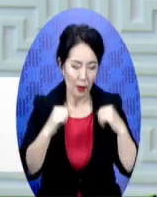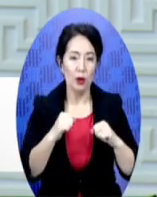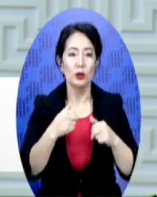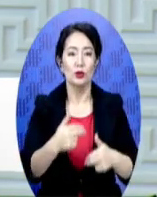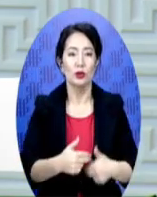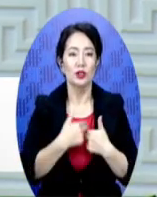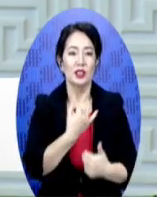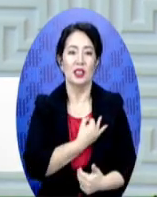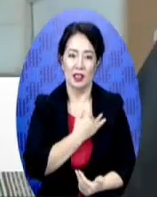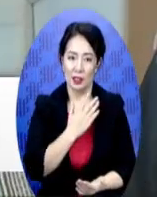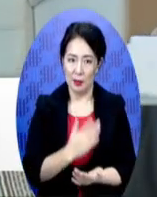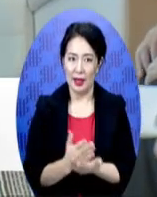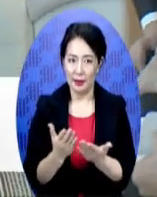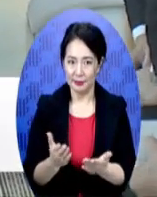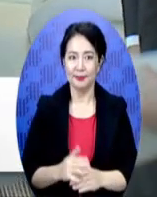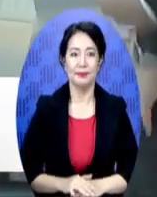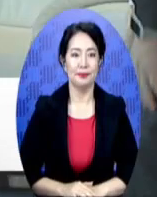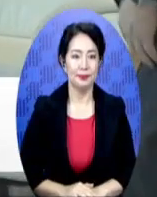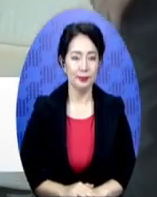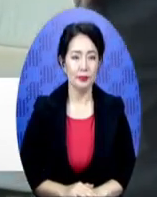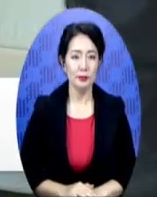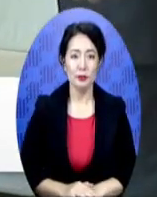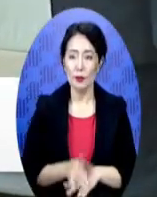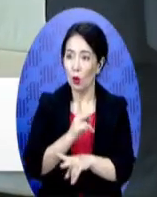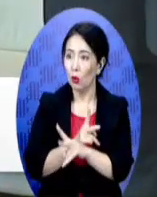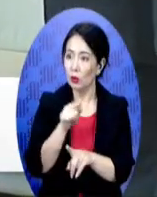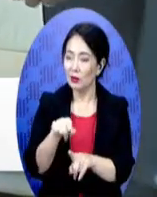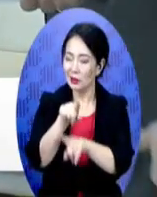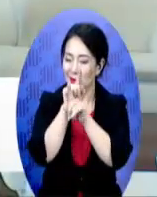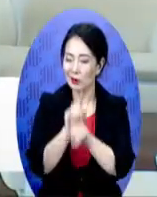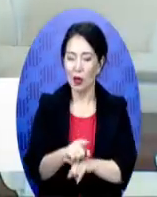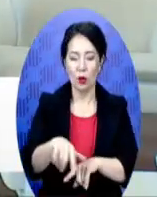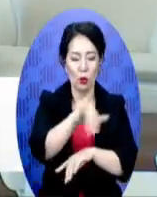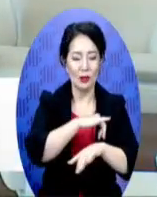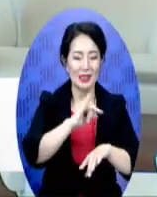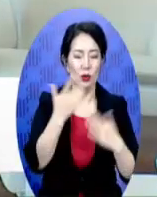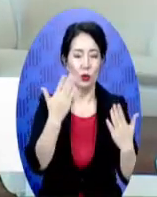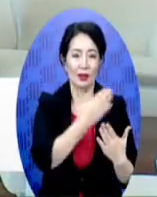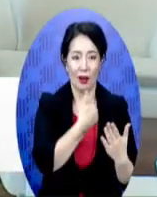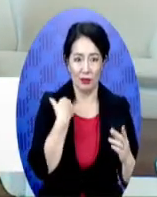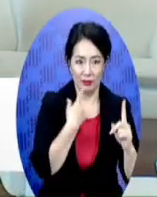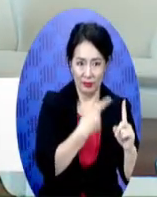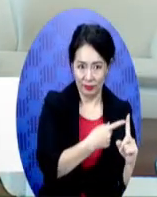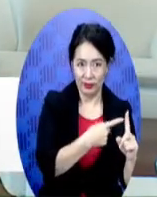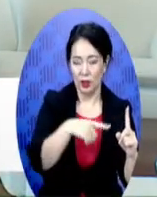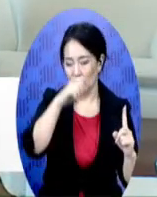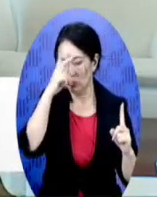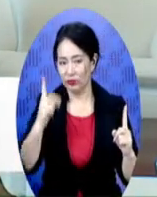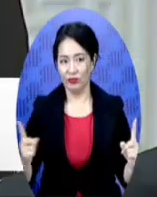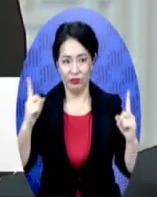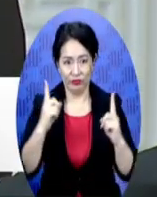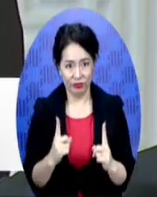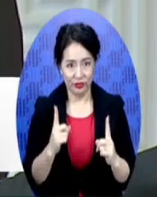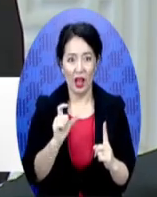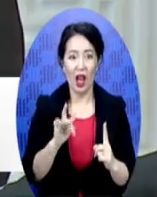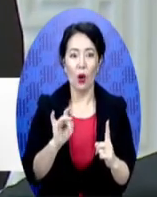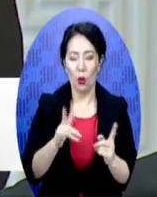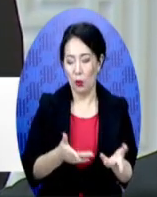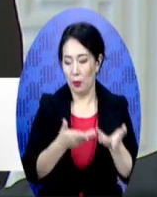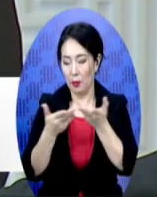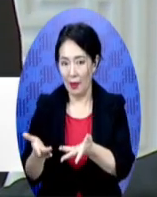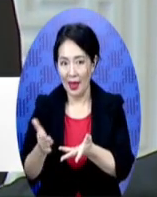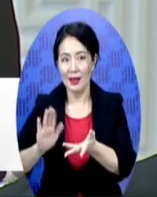үзүүлэхэд бүрэн итгэлтэй байна. За, хууль арвал улсын хурлын дарга үндсэн хуулийн нэмэлт өөрчлөлтийн уг ихийг Монгол улсын ерөнхийлөгчд хүргүүлснээс